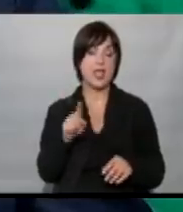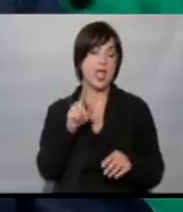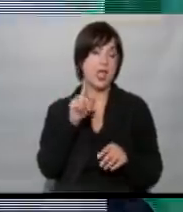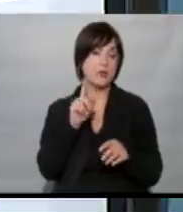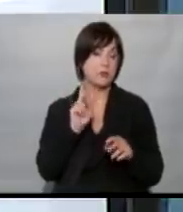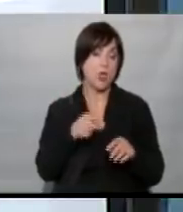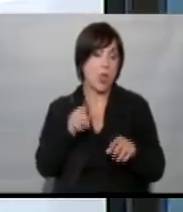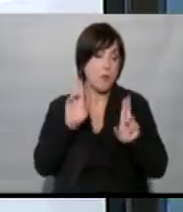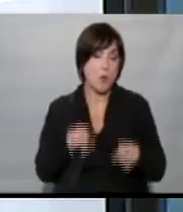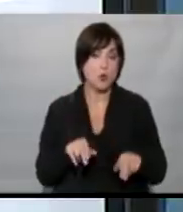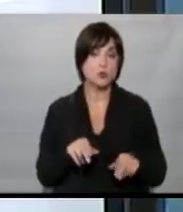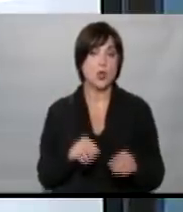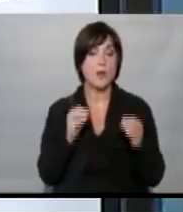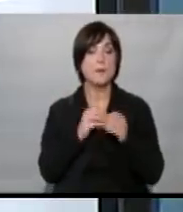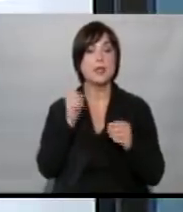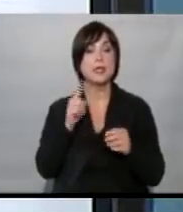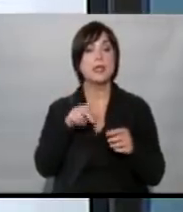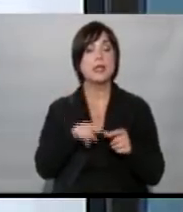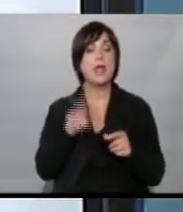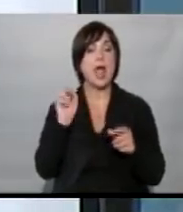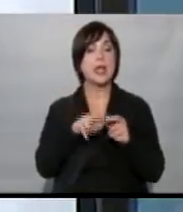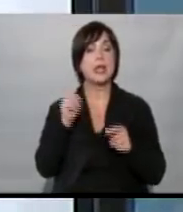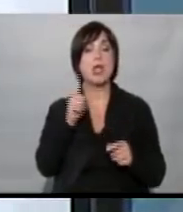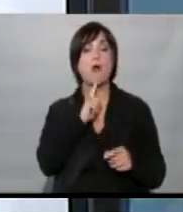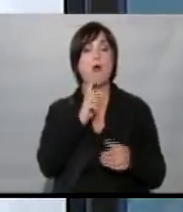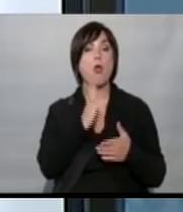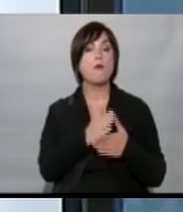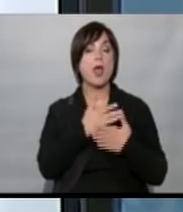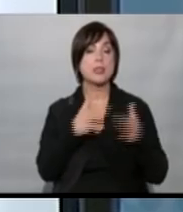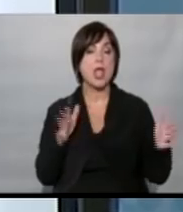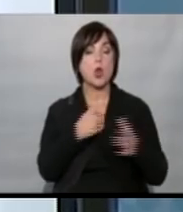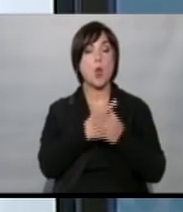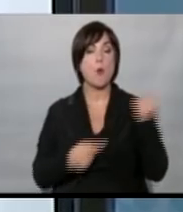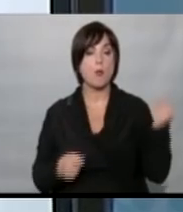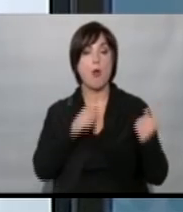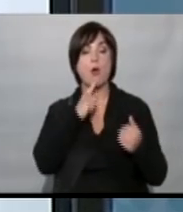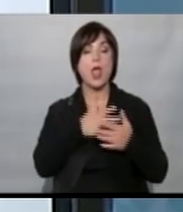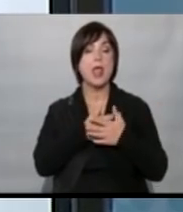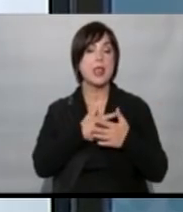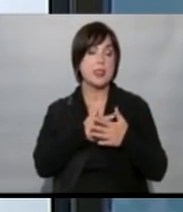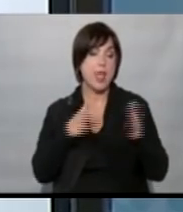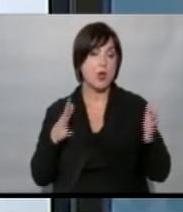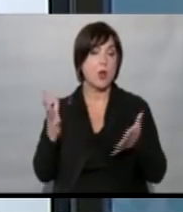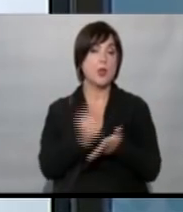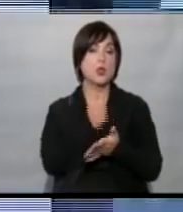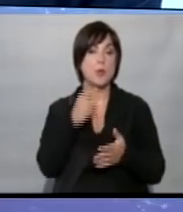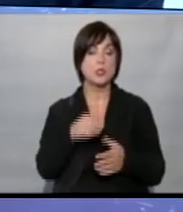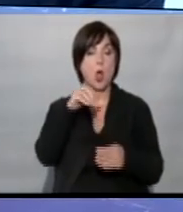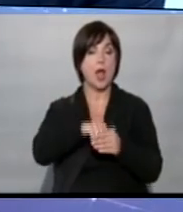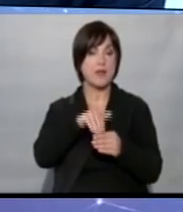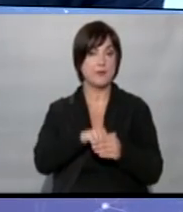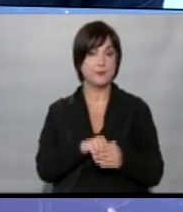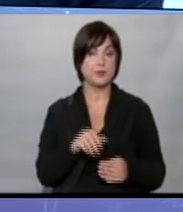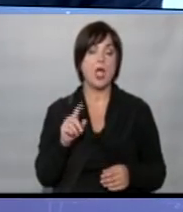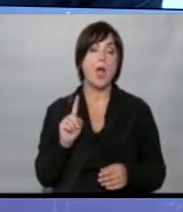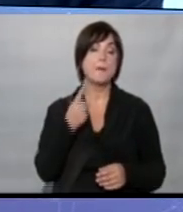исклучена. Билјали, ако можеме да сумираме, кој е најголем губитник, а кој е најголем добитник од референдумот?